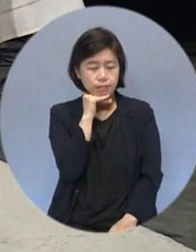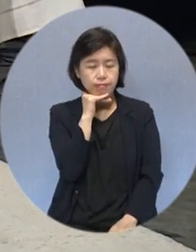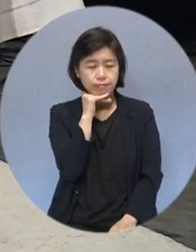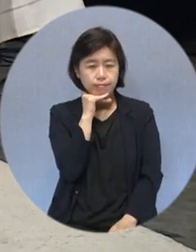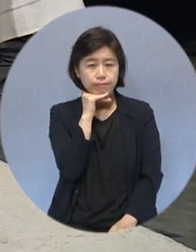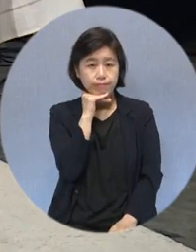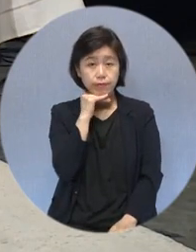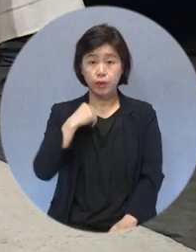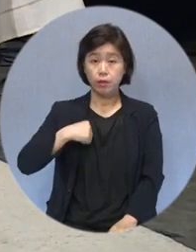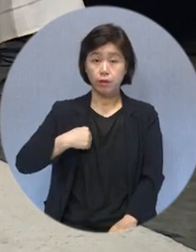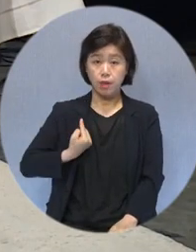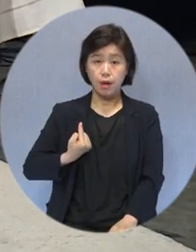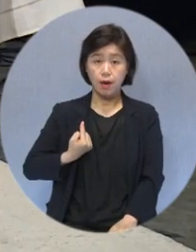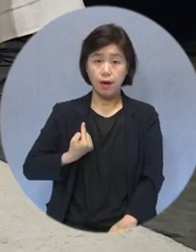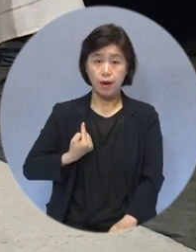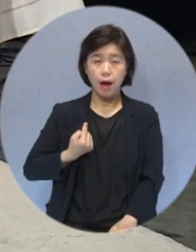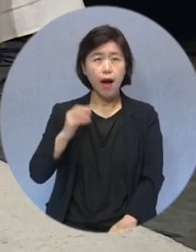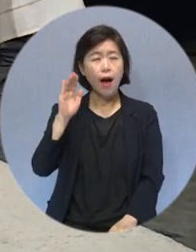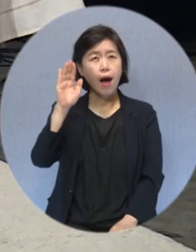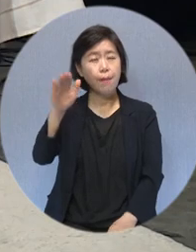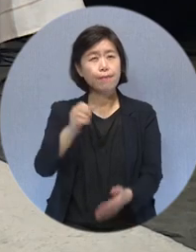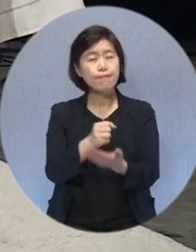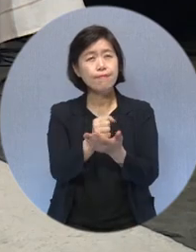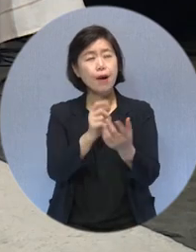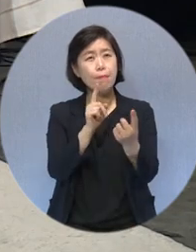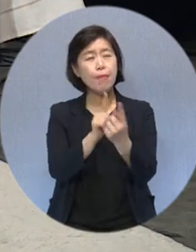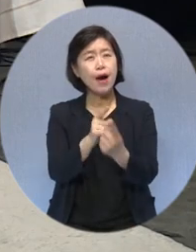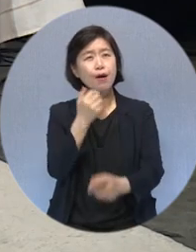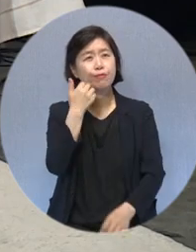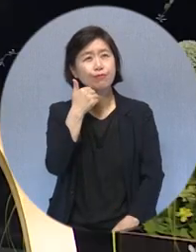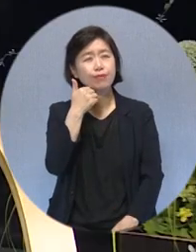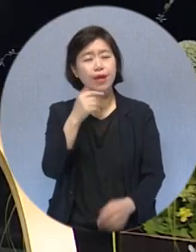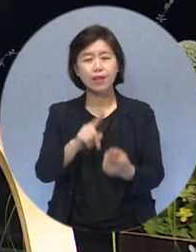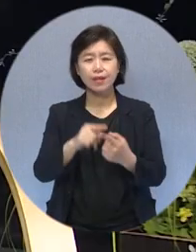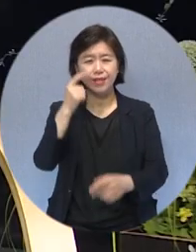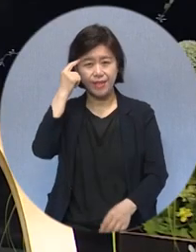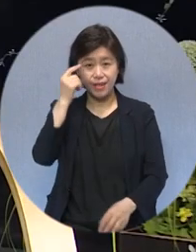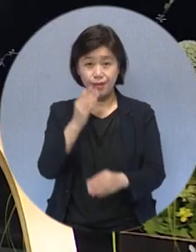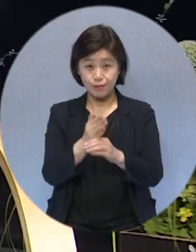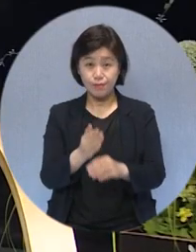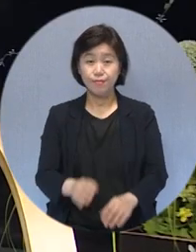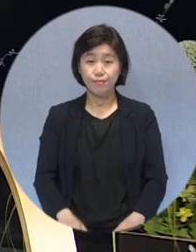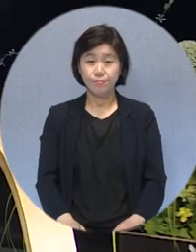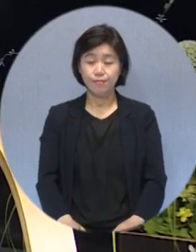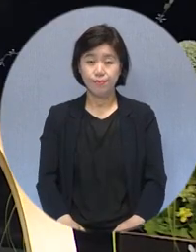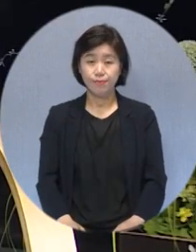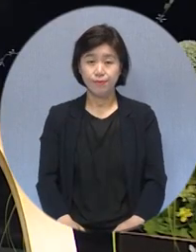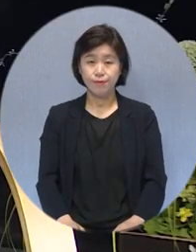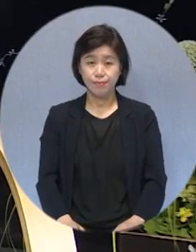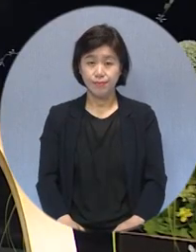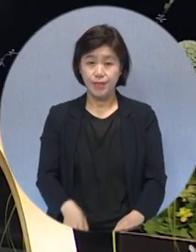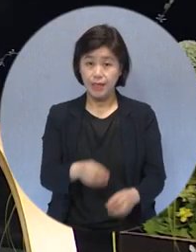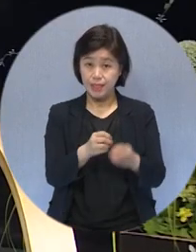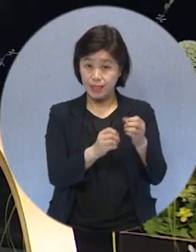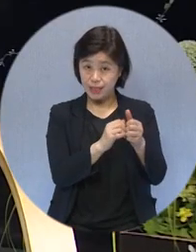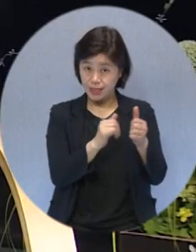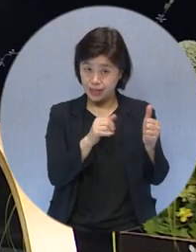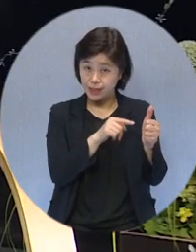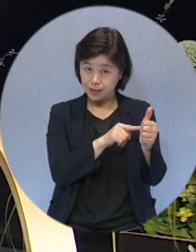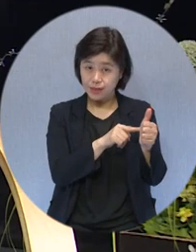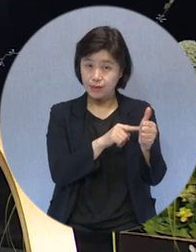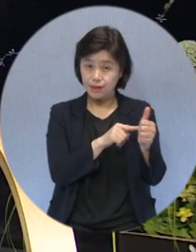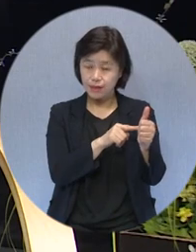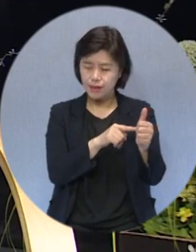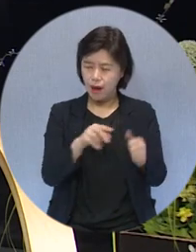정작 이어진 적 없는 자신의 인연을 생각합니다. 시인은 첫사랑을 만나본 적 없는